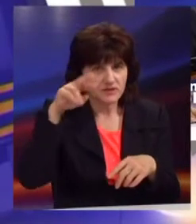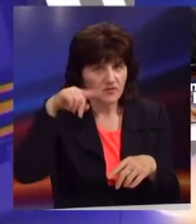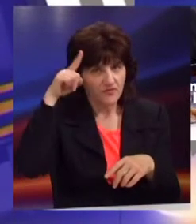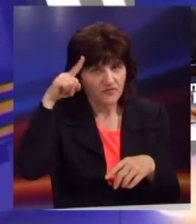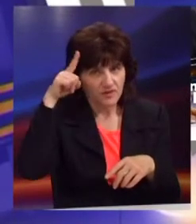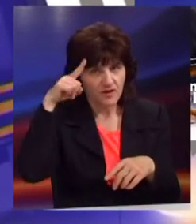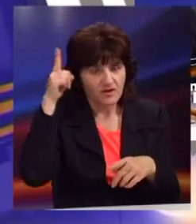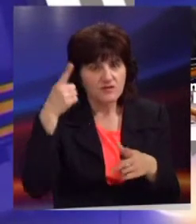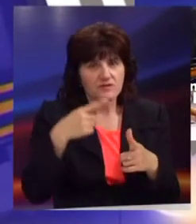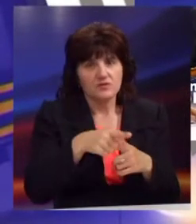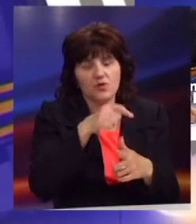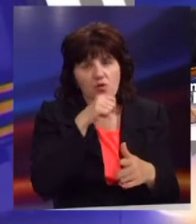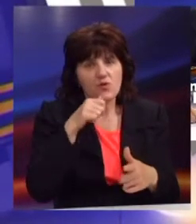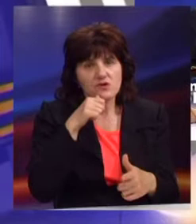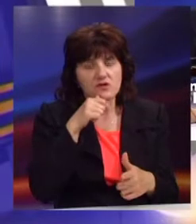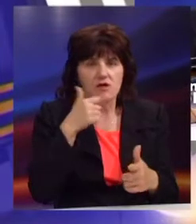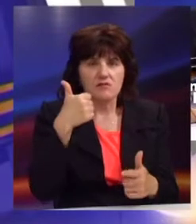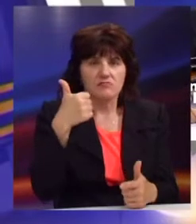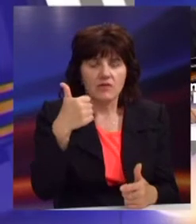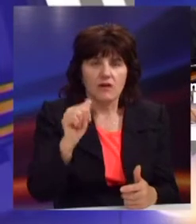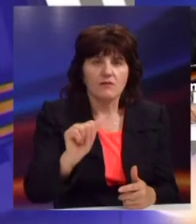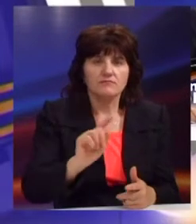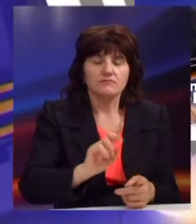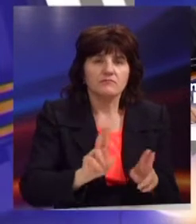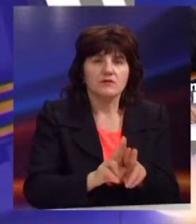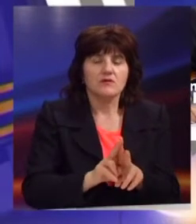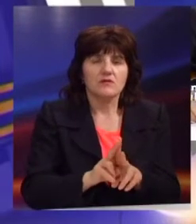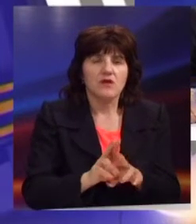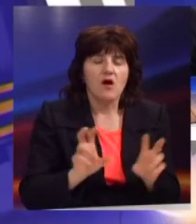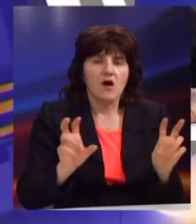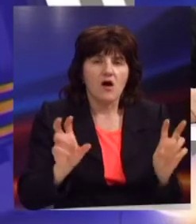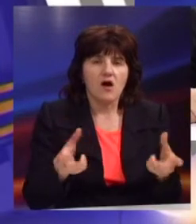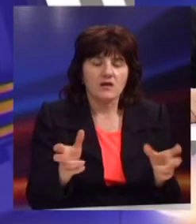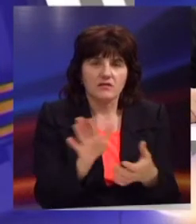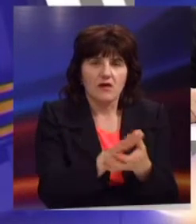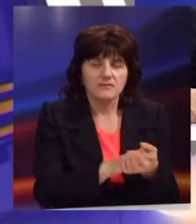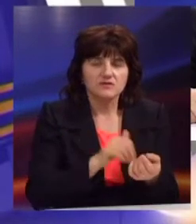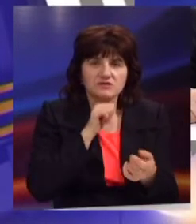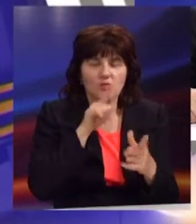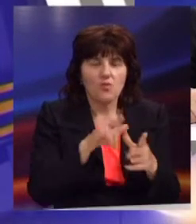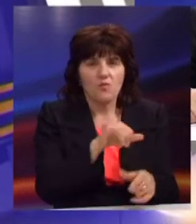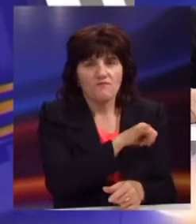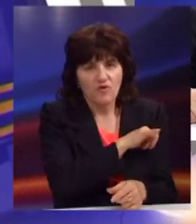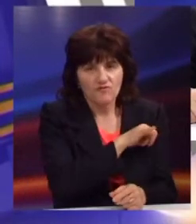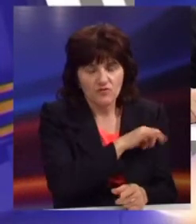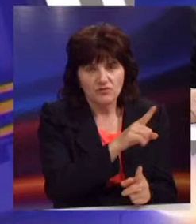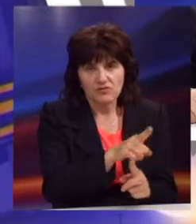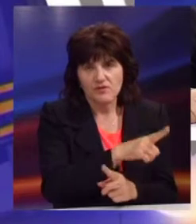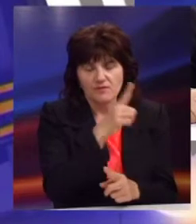televiziju, to je upravo činjenica da je to jedna od prvih radijskih institucija u Vojvodini koja